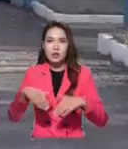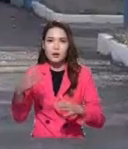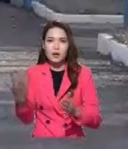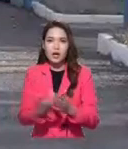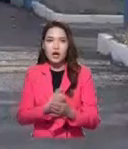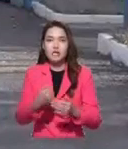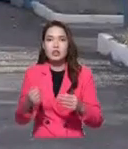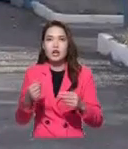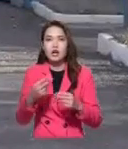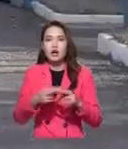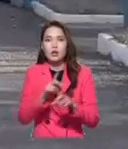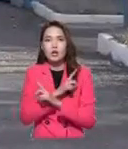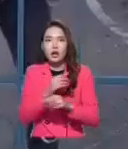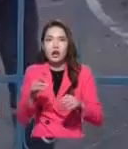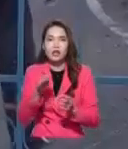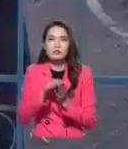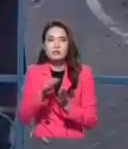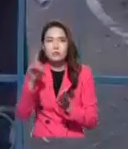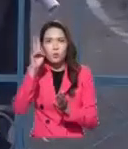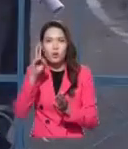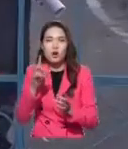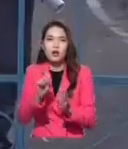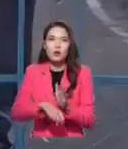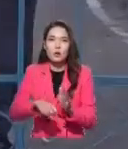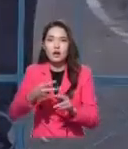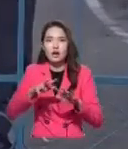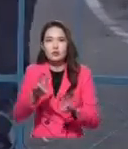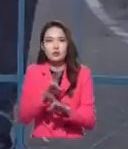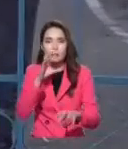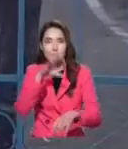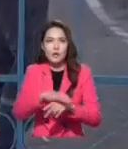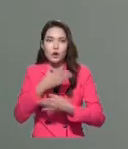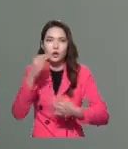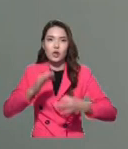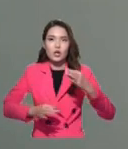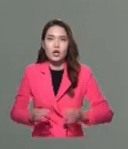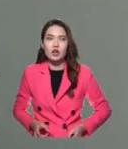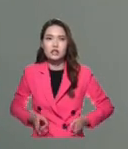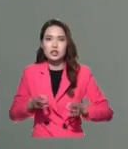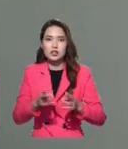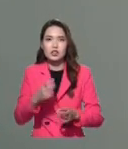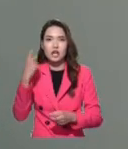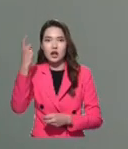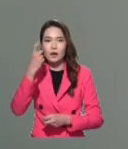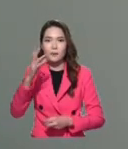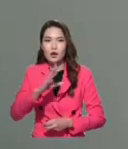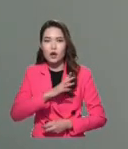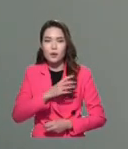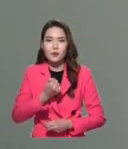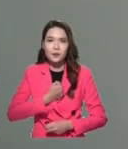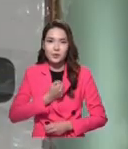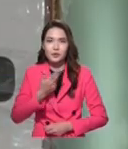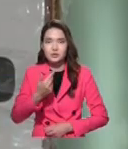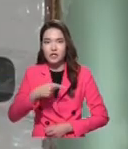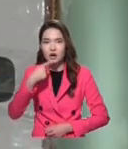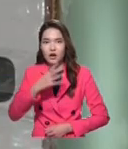Марқұмның дәретханадағы мүрдесін ешкім байқамаған, сол қалпы көмілі жатыпты. Сотталушы қылмысты жасаған кезде мас болғанын және өкінетінін жеткізген.